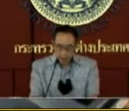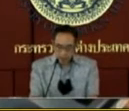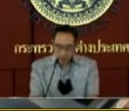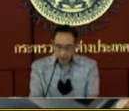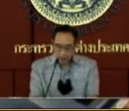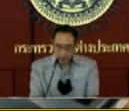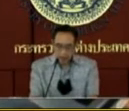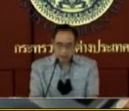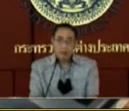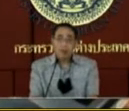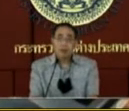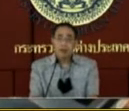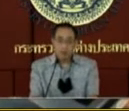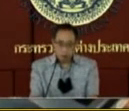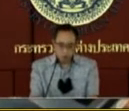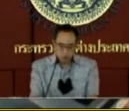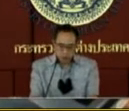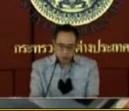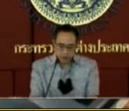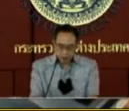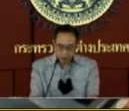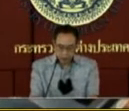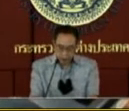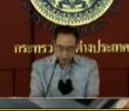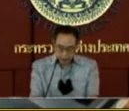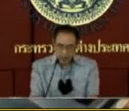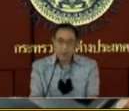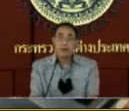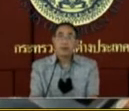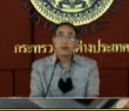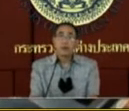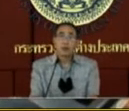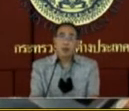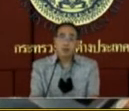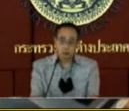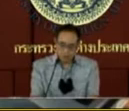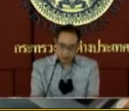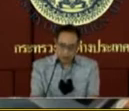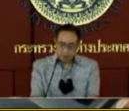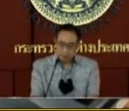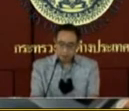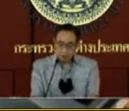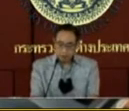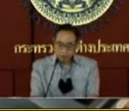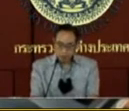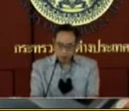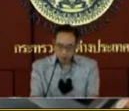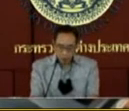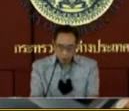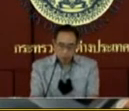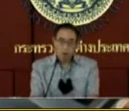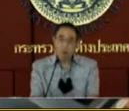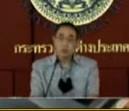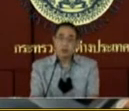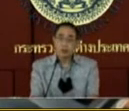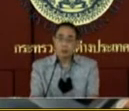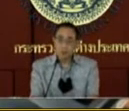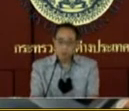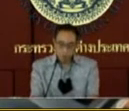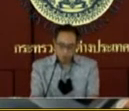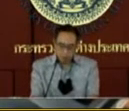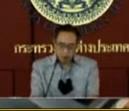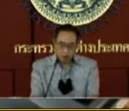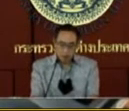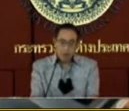และการนำเสนอรายงานของไทยได้รับความร่วมมือจากหน่วยงานราชการและภาคส่วนต่างๆเพื่อความครอบคลุมของและ